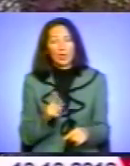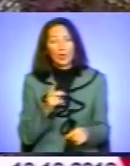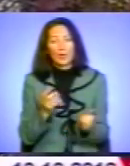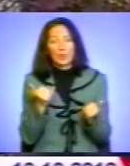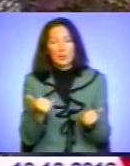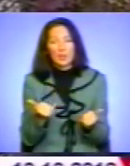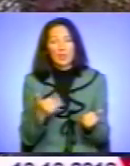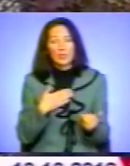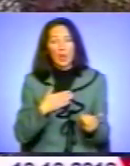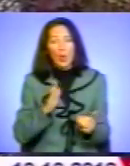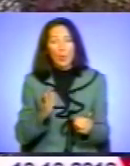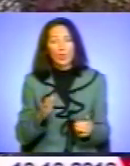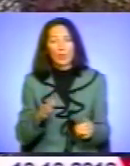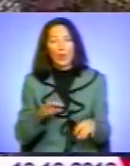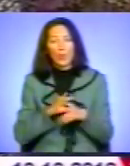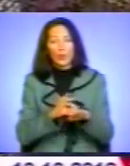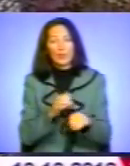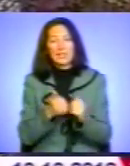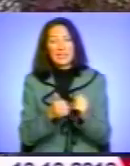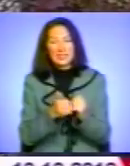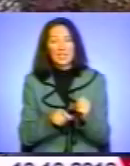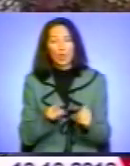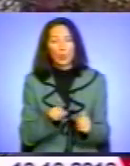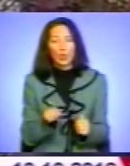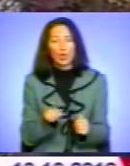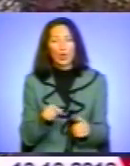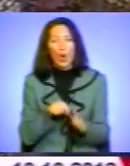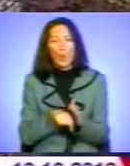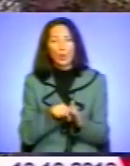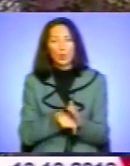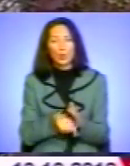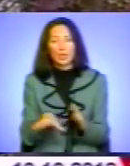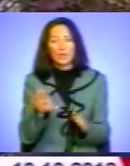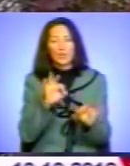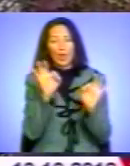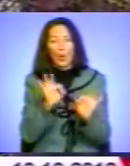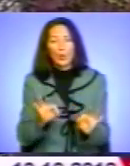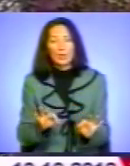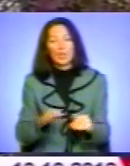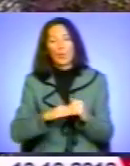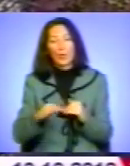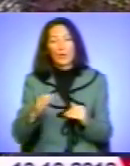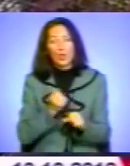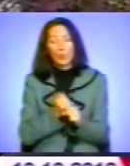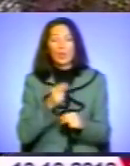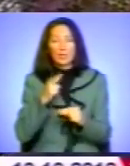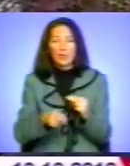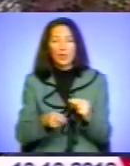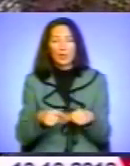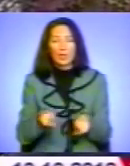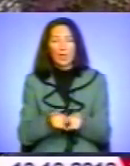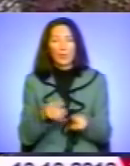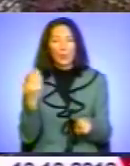зараз ми будемо їх проводити частіше, тому що, по суті, всі осінньо-польові роботи завершуються. І так, як